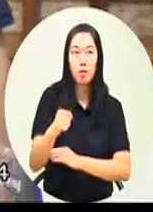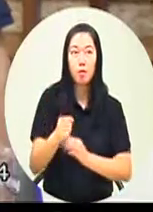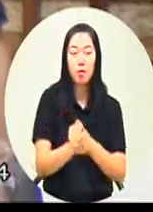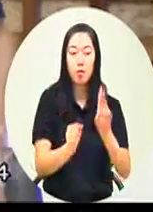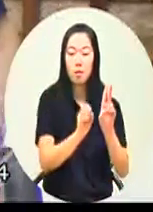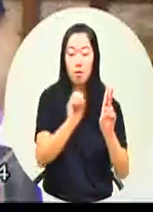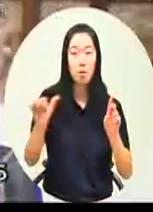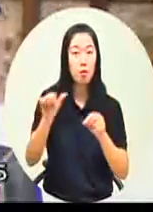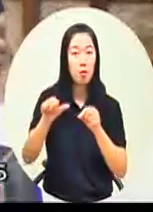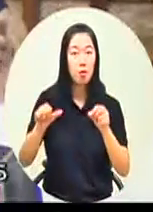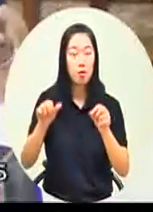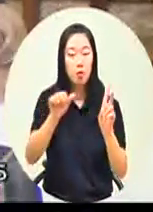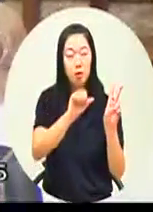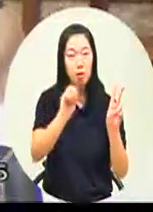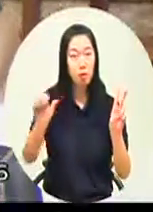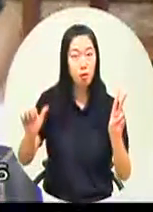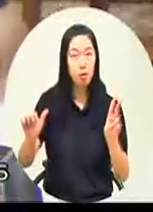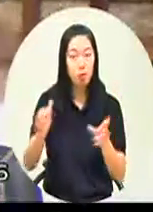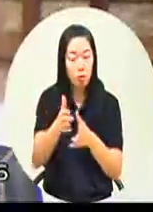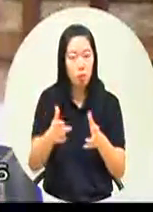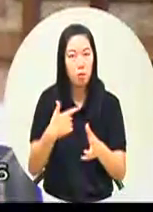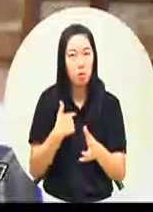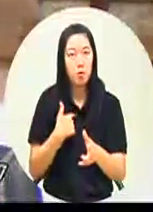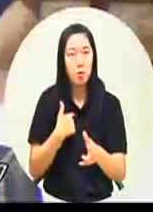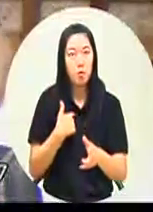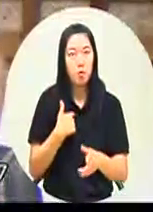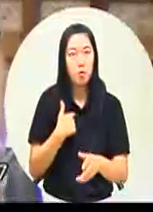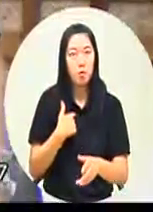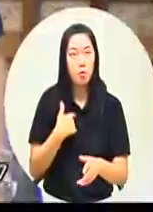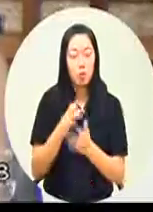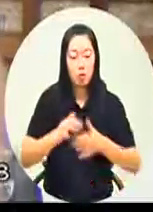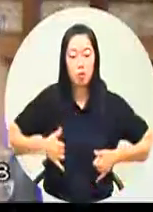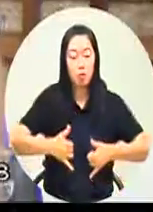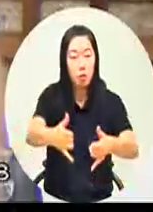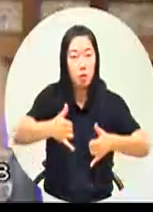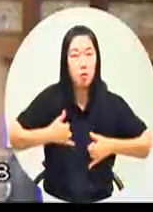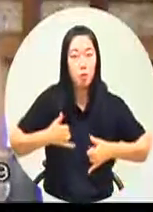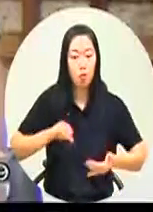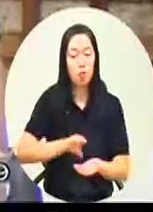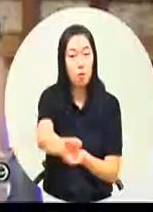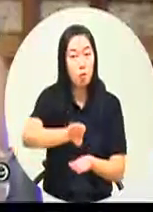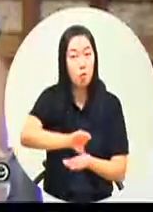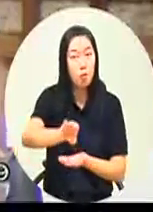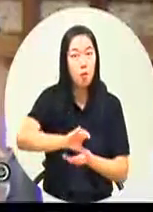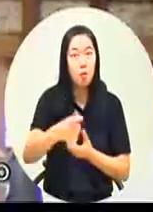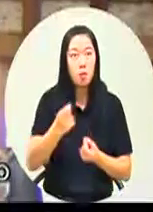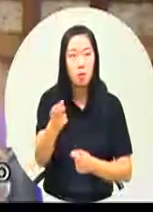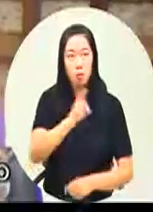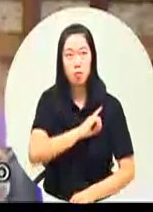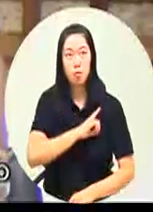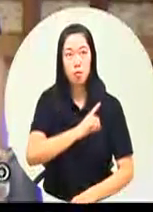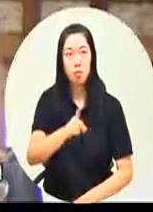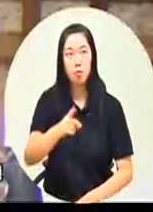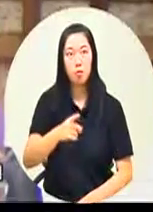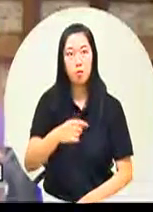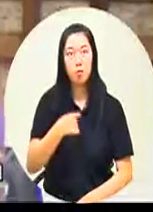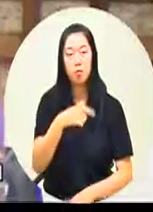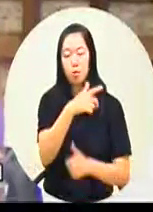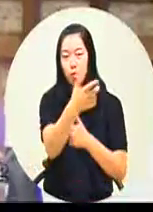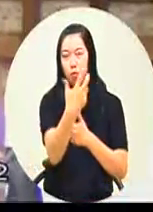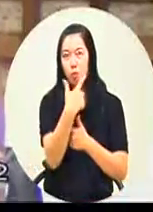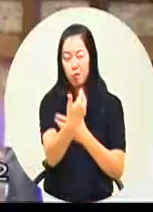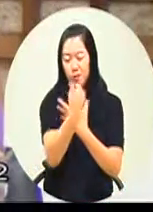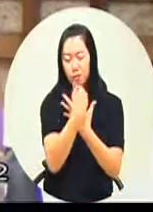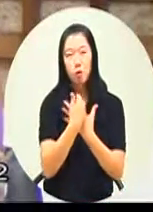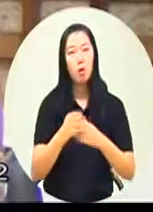我们地方生命财产的安全，刚才开一条路给我们行。各恁家己行啦，你们自己走你们的，你们不要吵我们的就好